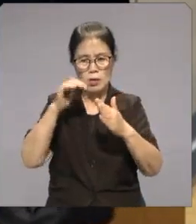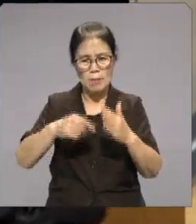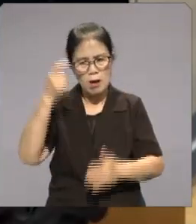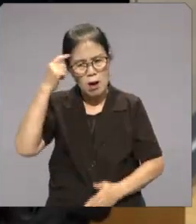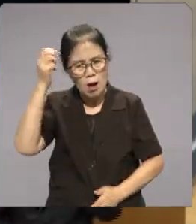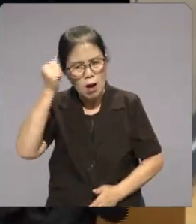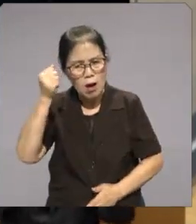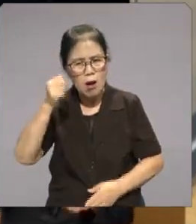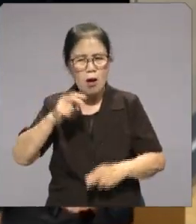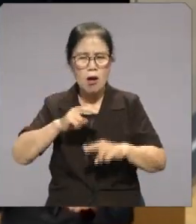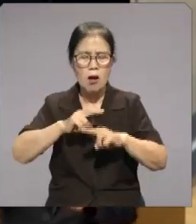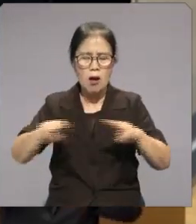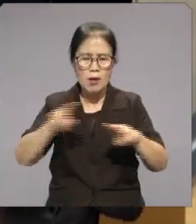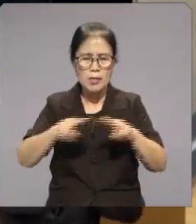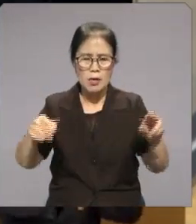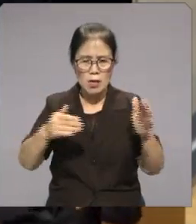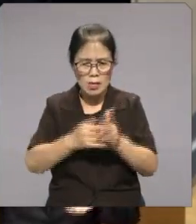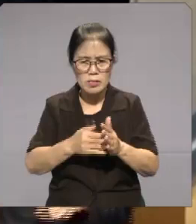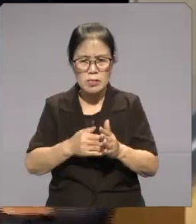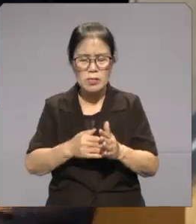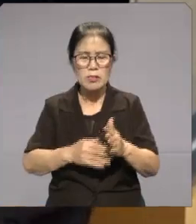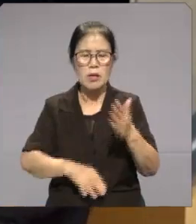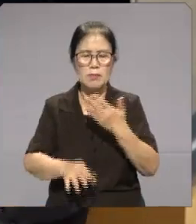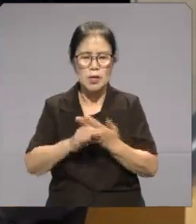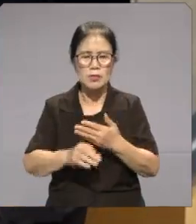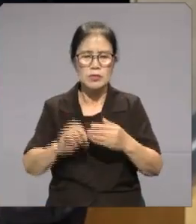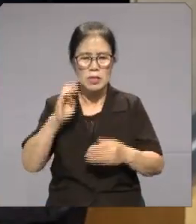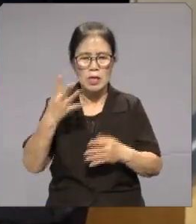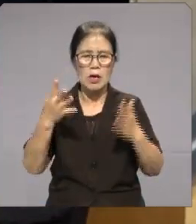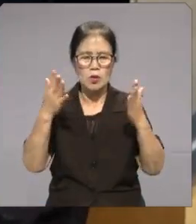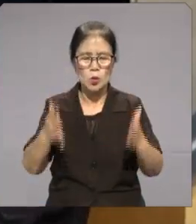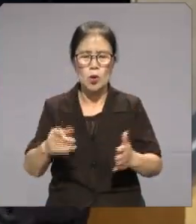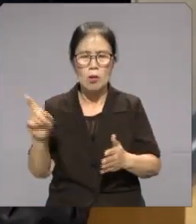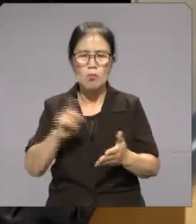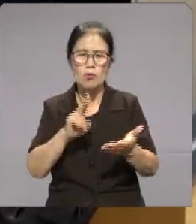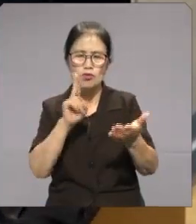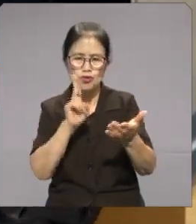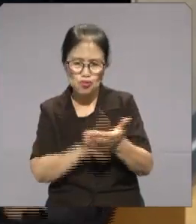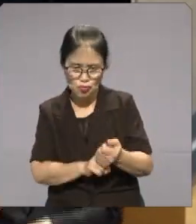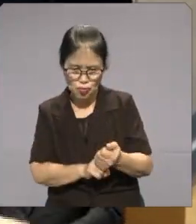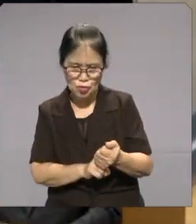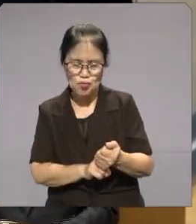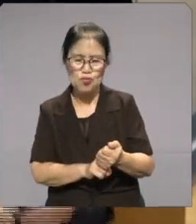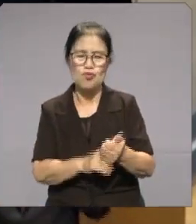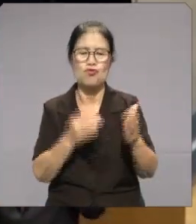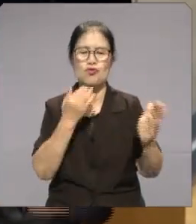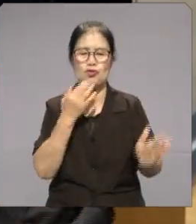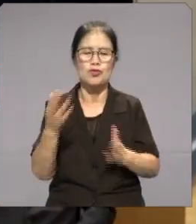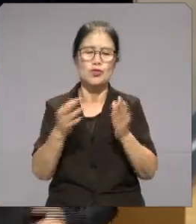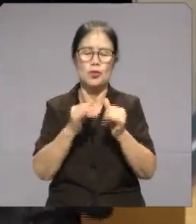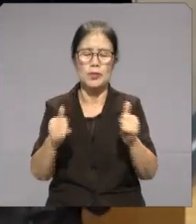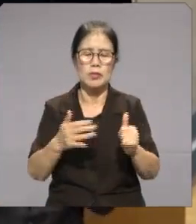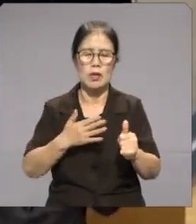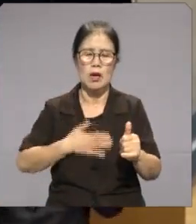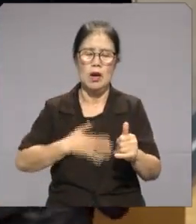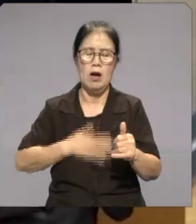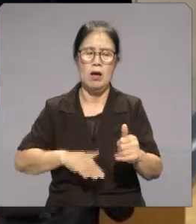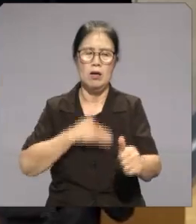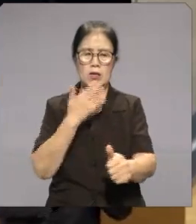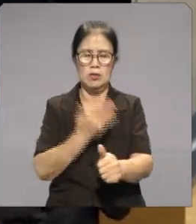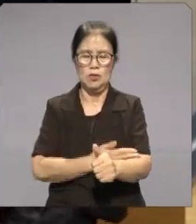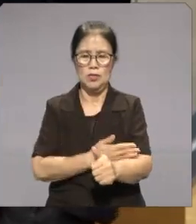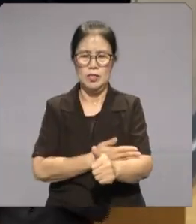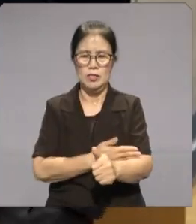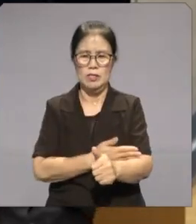협약 해제까지 간 것이라면이 4개월 동안이를 숨기고 그리고 우리 경기